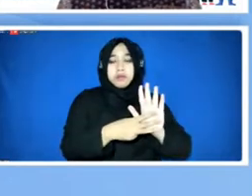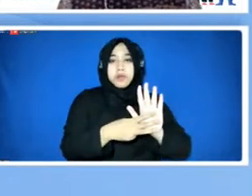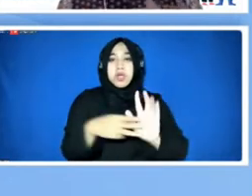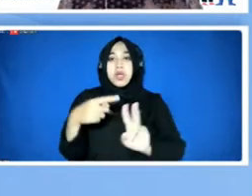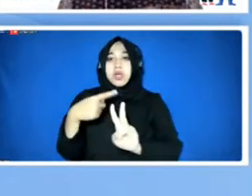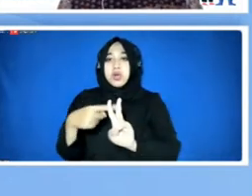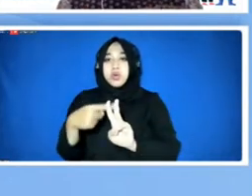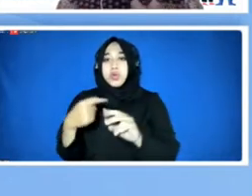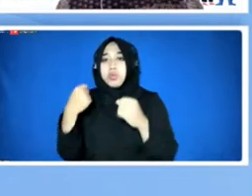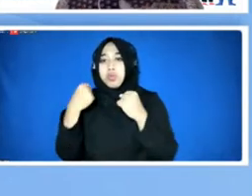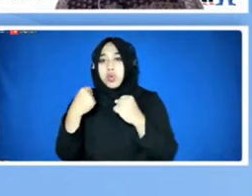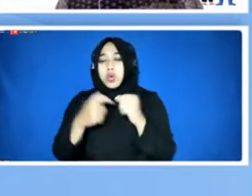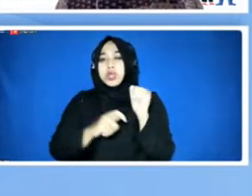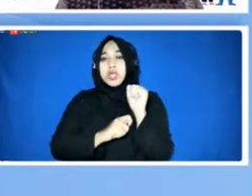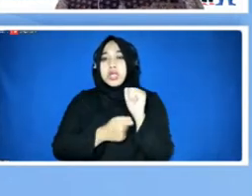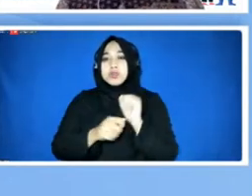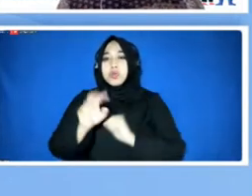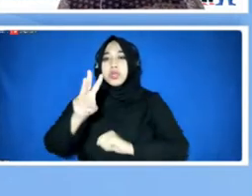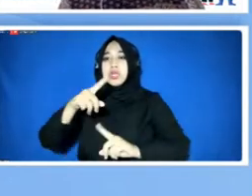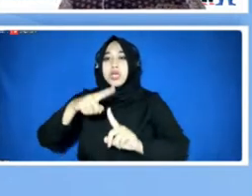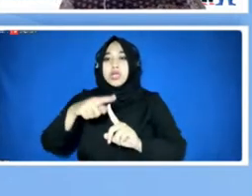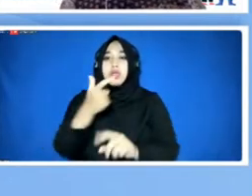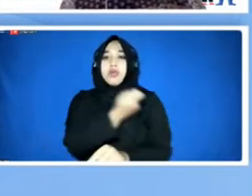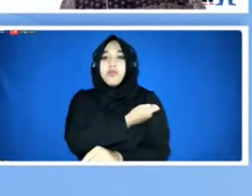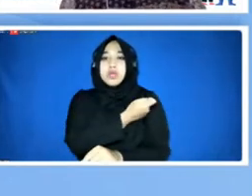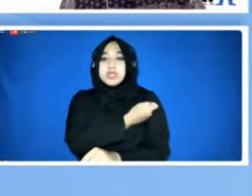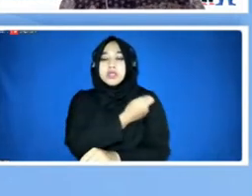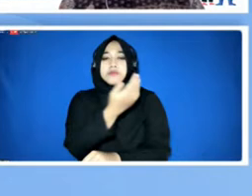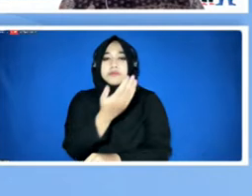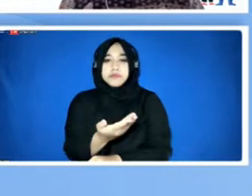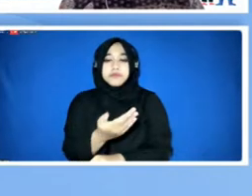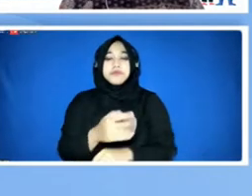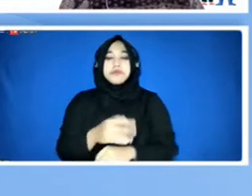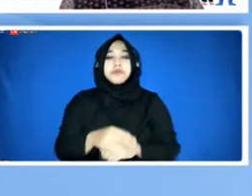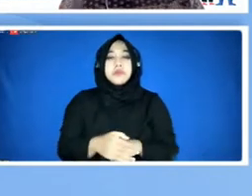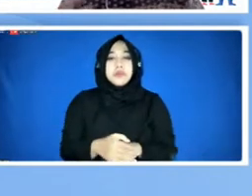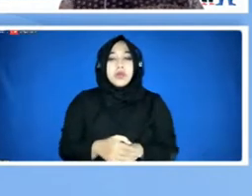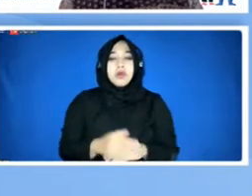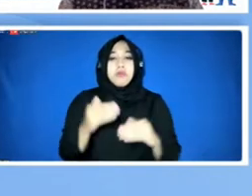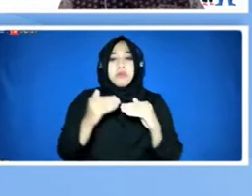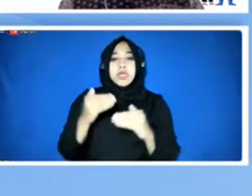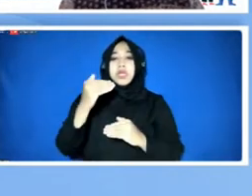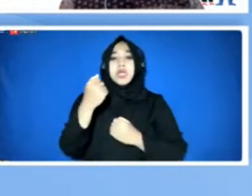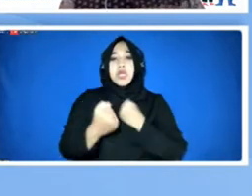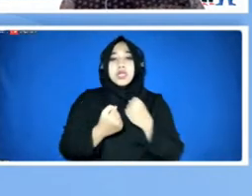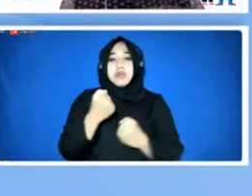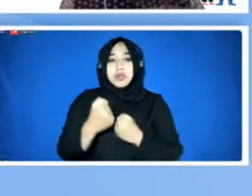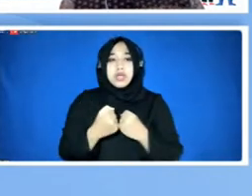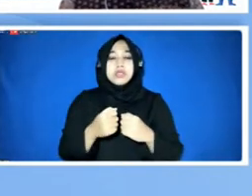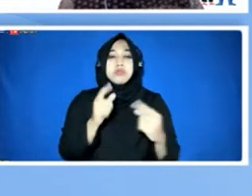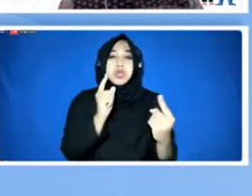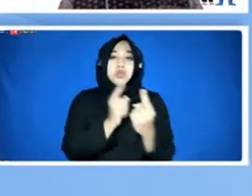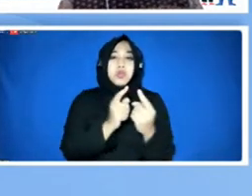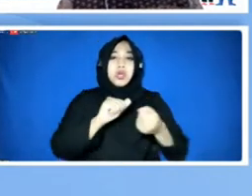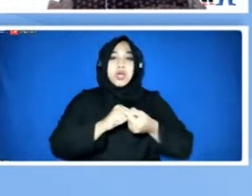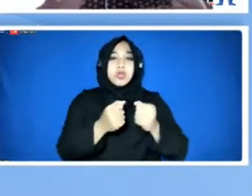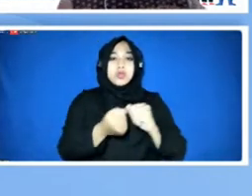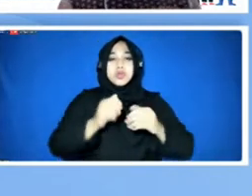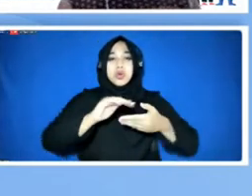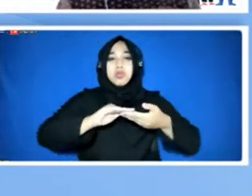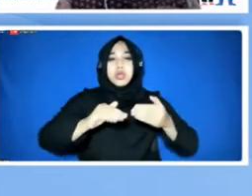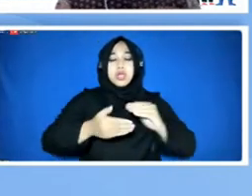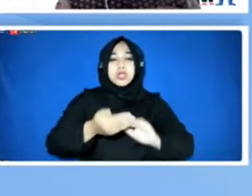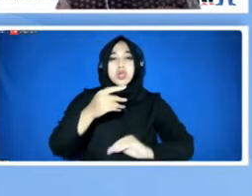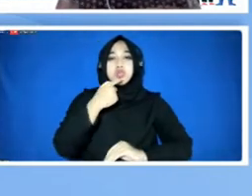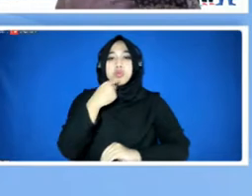melakukan penguatan pada respon 3T-nya, surveillance-nya. Ini juga untuk meningkatkan active case finding, penemuan kasus pada komunitas, jadi tidak hanya